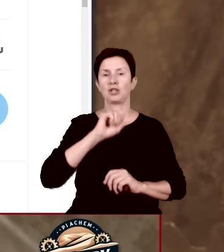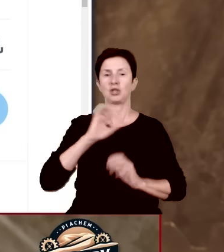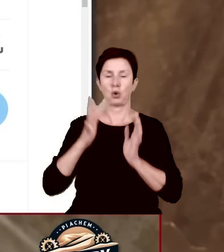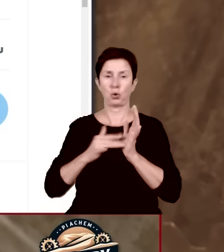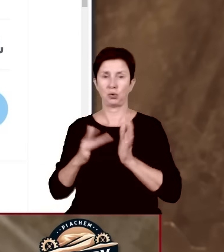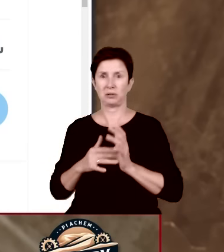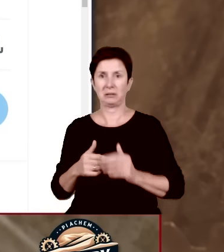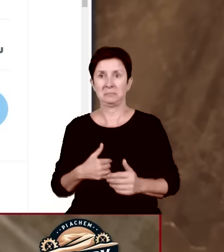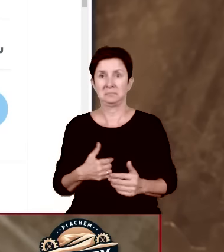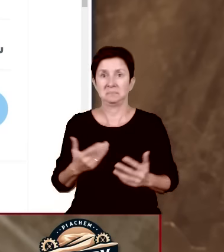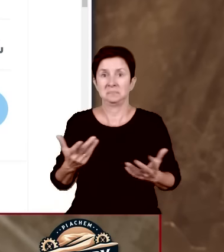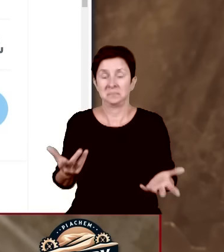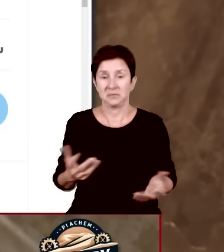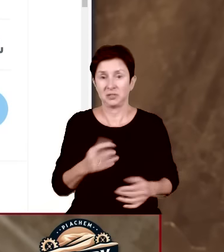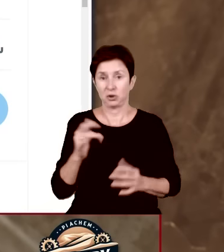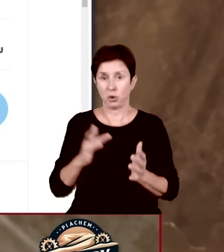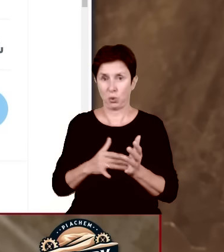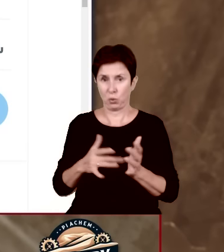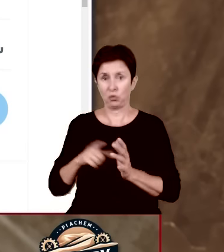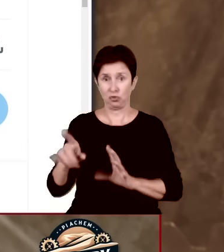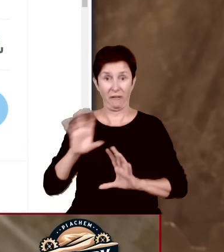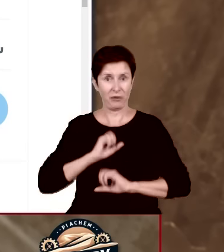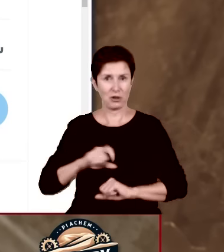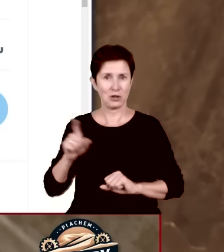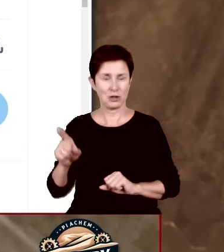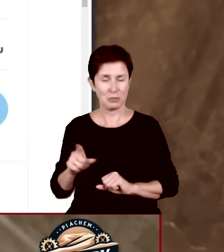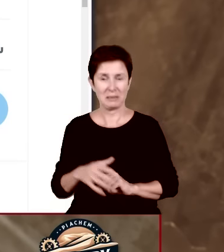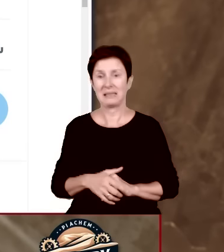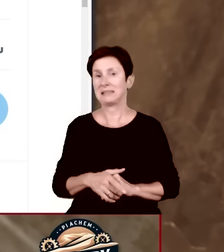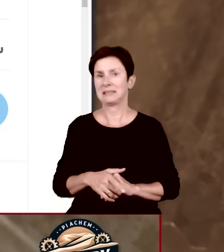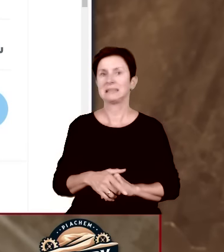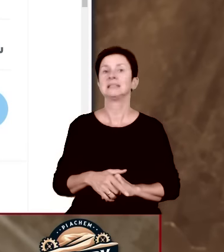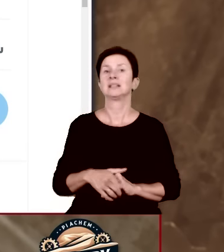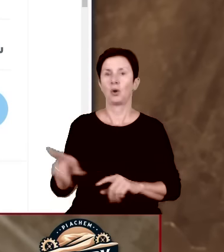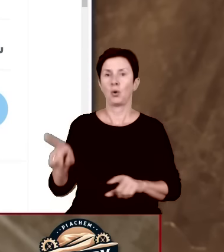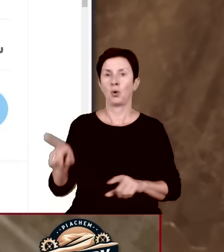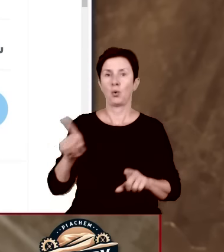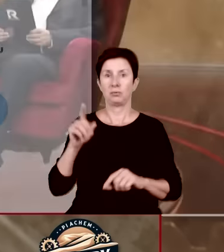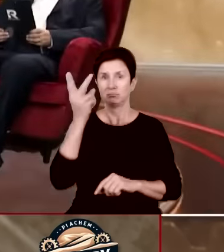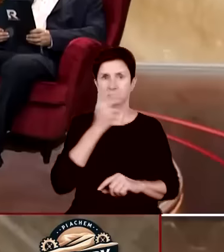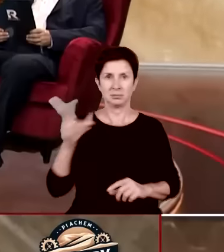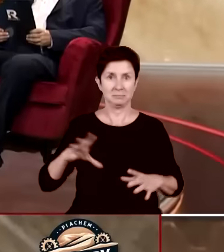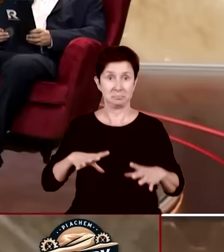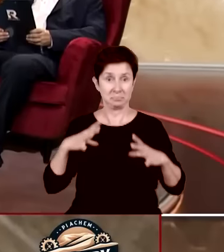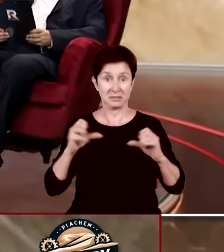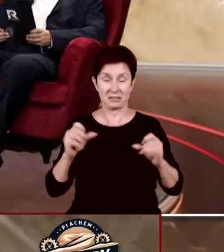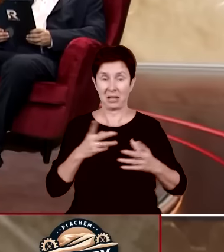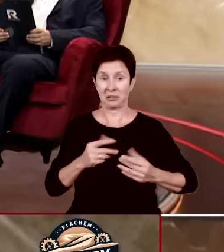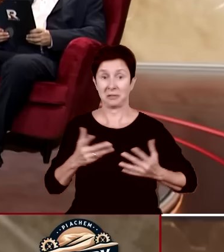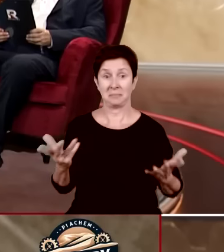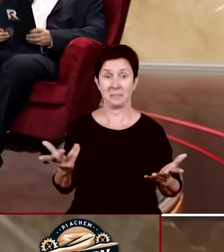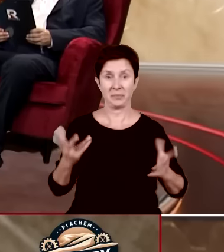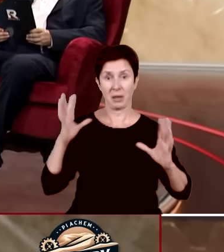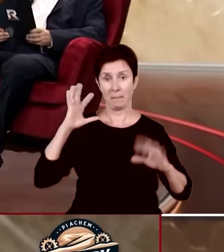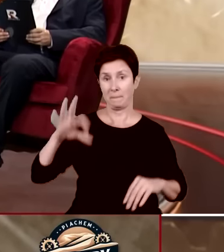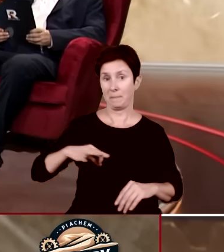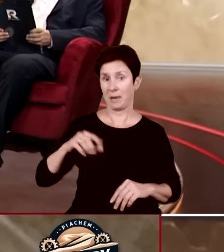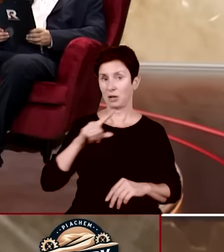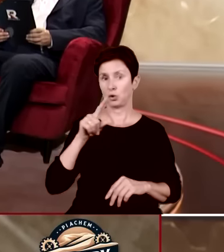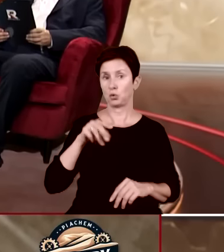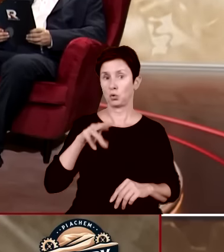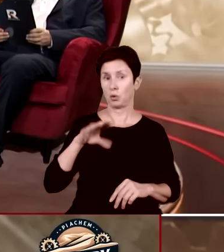czy pan Tusk to wytrzyma. Czy on zniesie tego tweeta pani Żukowskiej, czy pani Żukowska będzie musiała mieć z nim